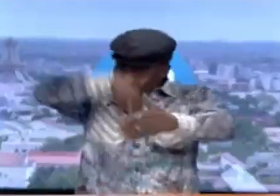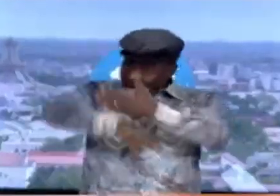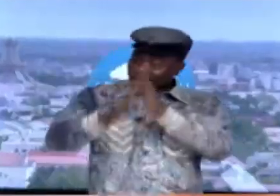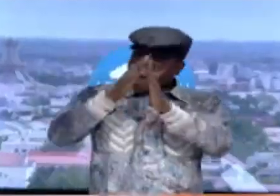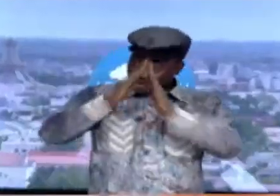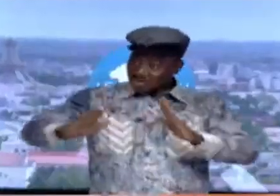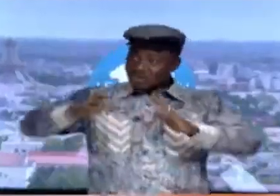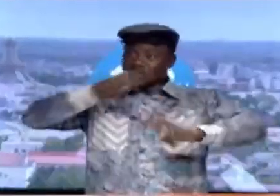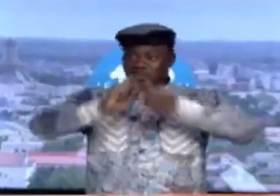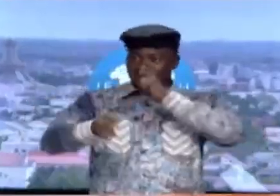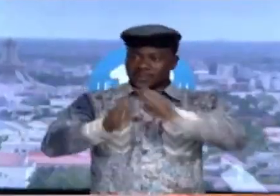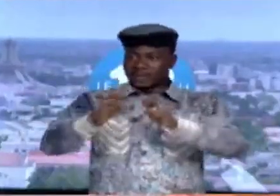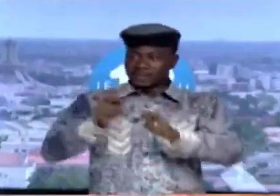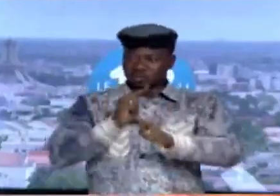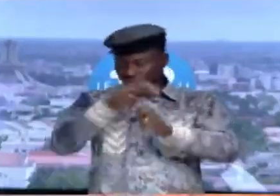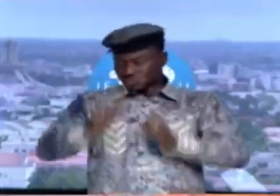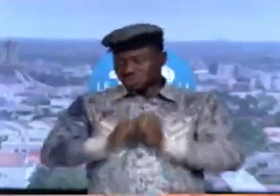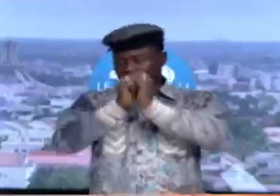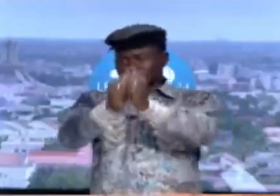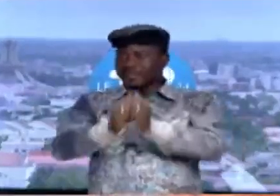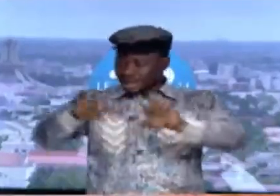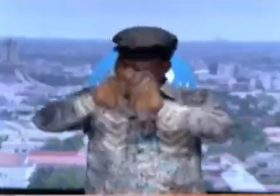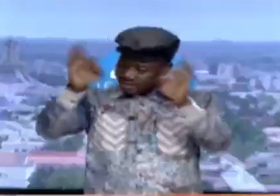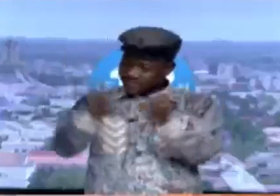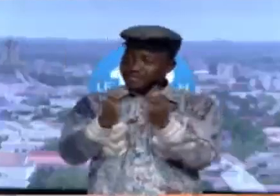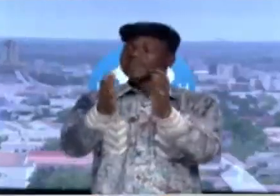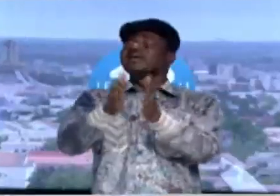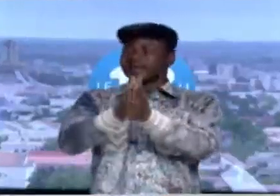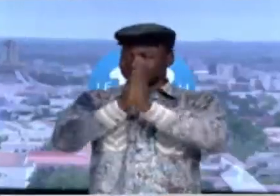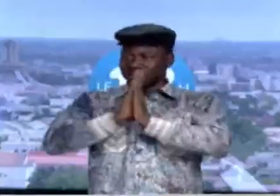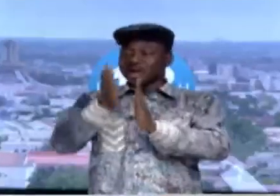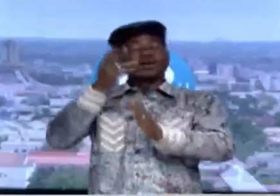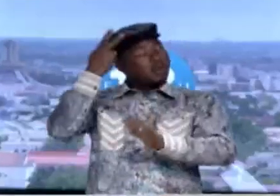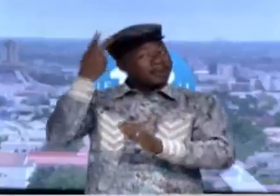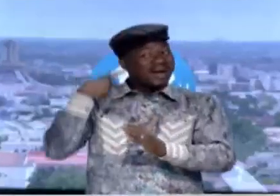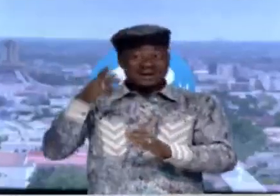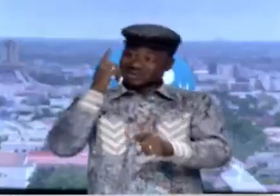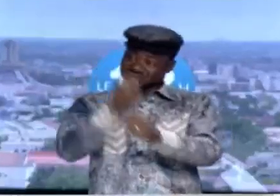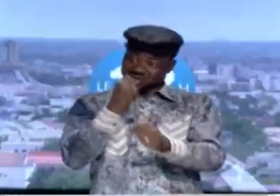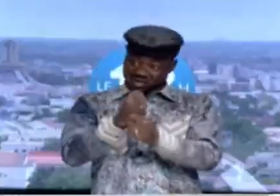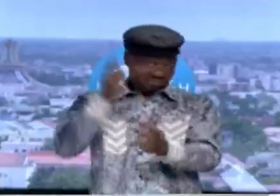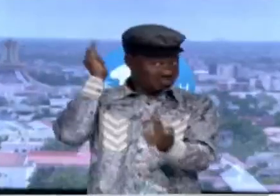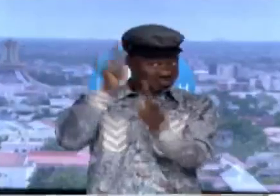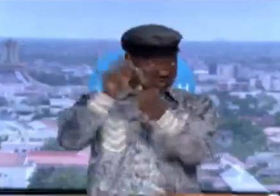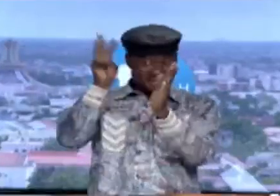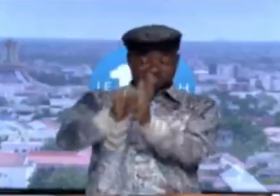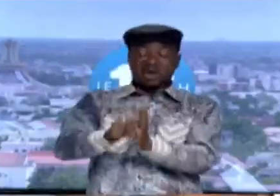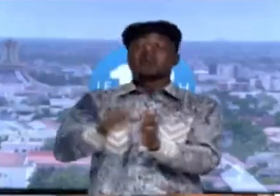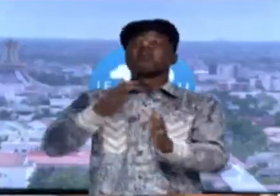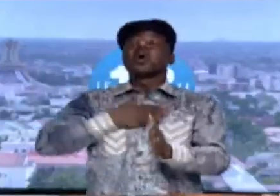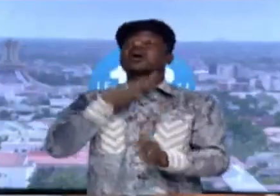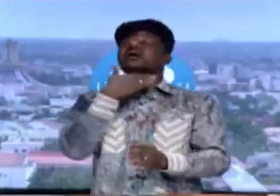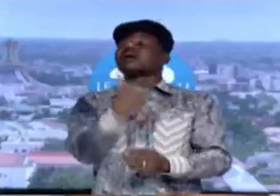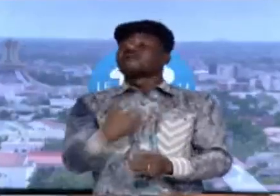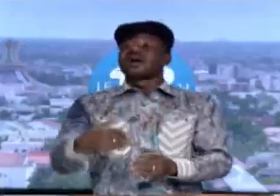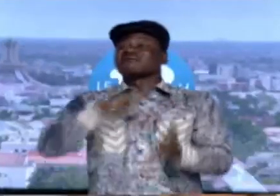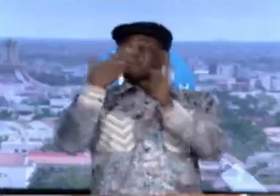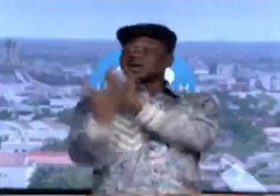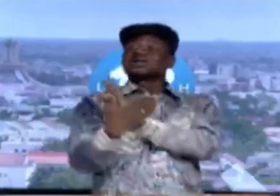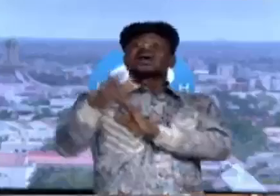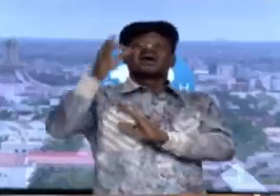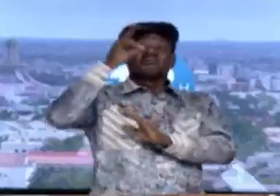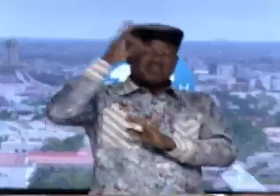et nous demandons à ce que les parents prennent conscience d'abord de leur rôle. Mon enfant face à la drogue, comment